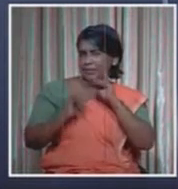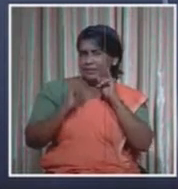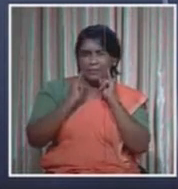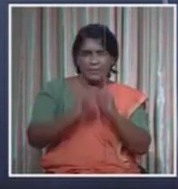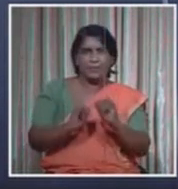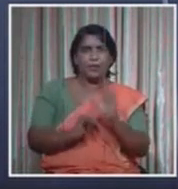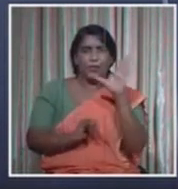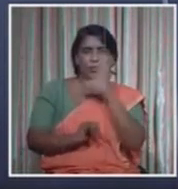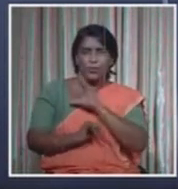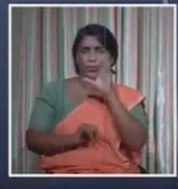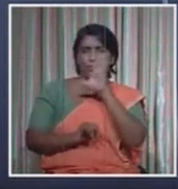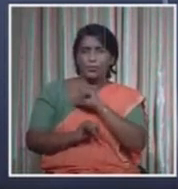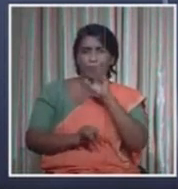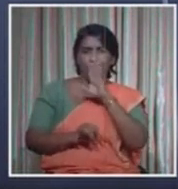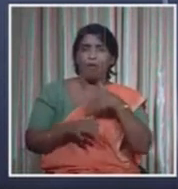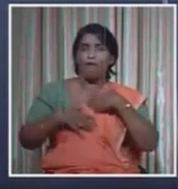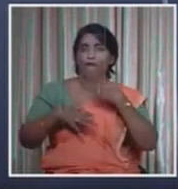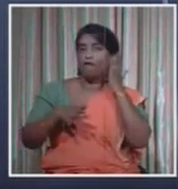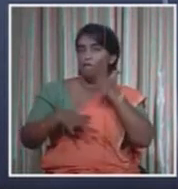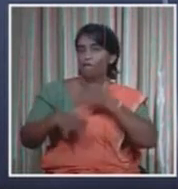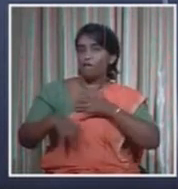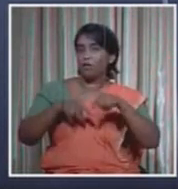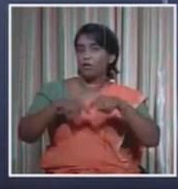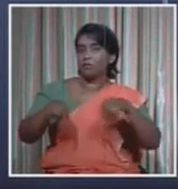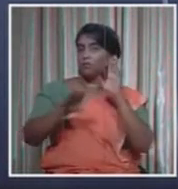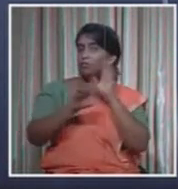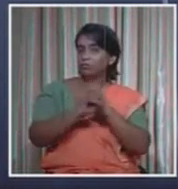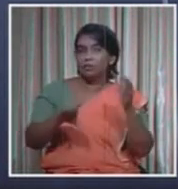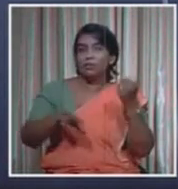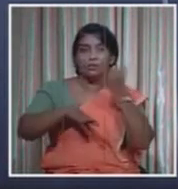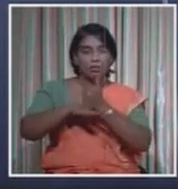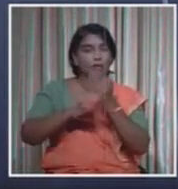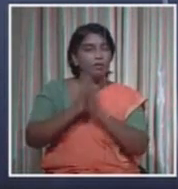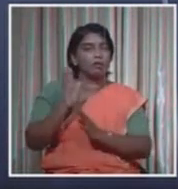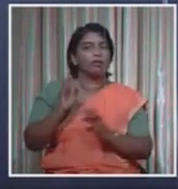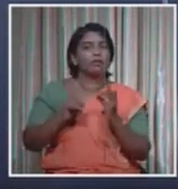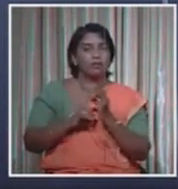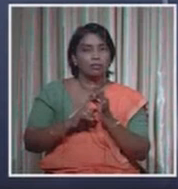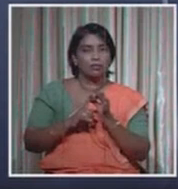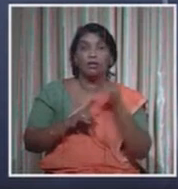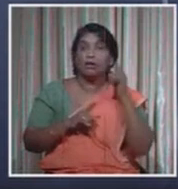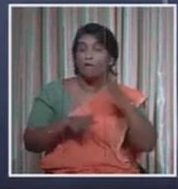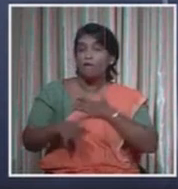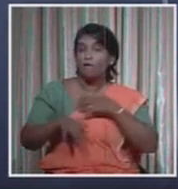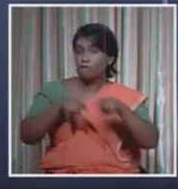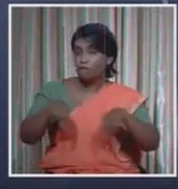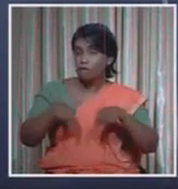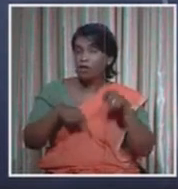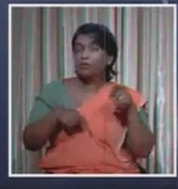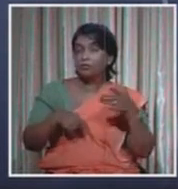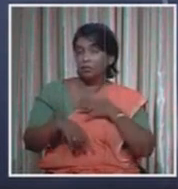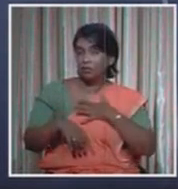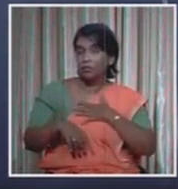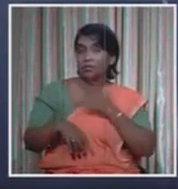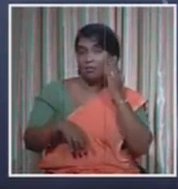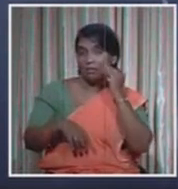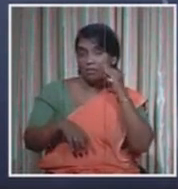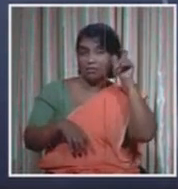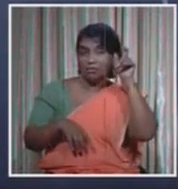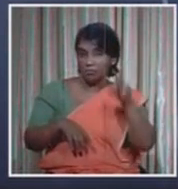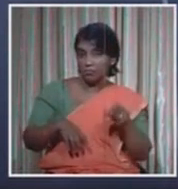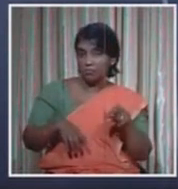දැඩි කුණුවරම සහිත හඬපට එළියට දානවා මුලාසරේ මන්ත්‍රීතුමියනි. ඒ හඬපට හරහා එදා